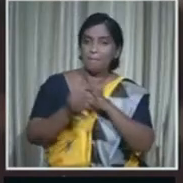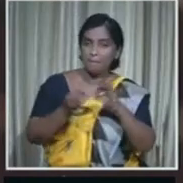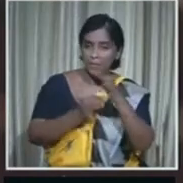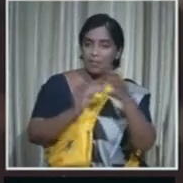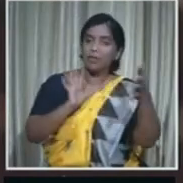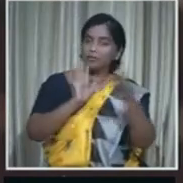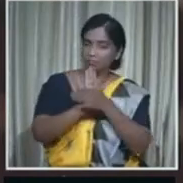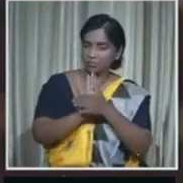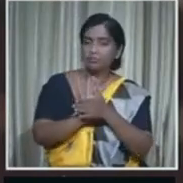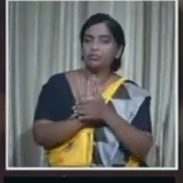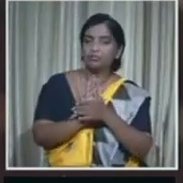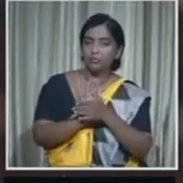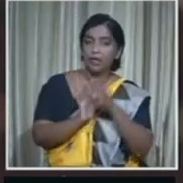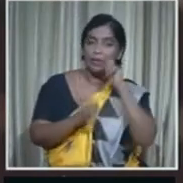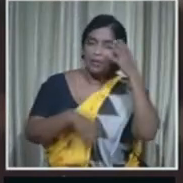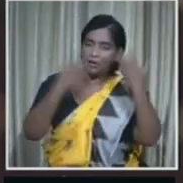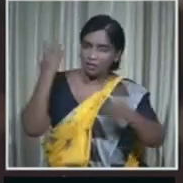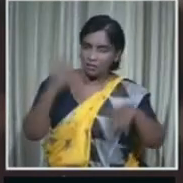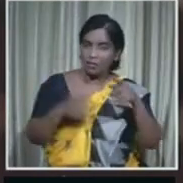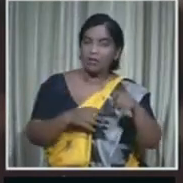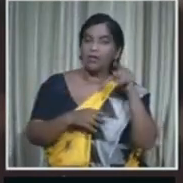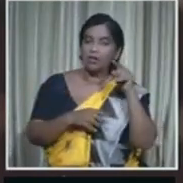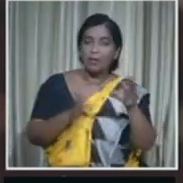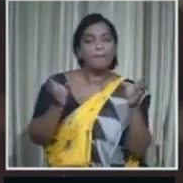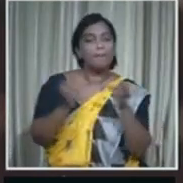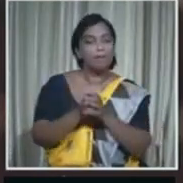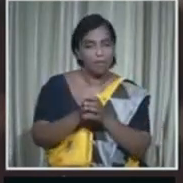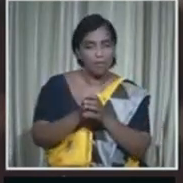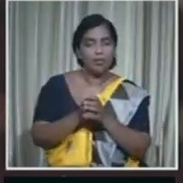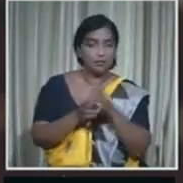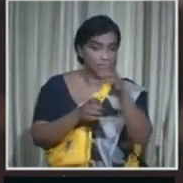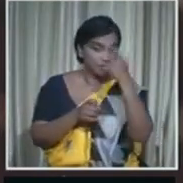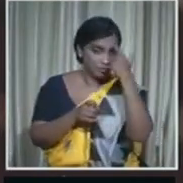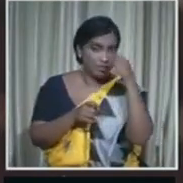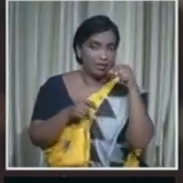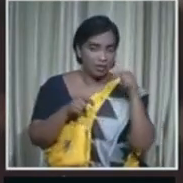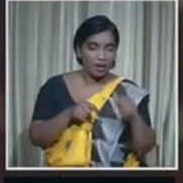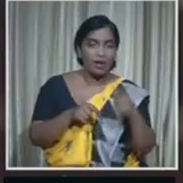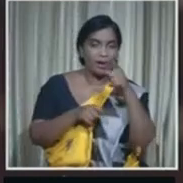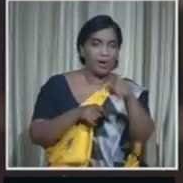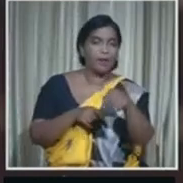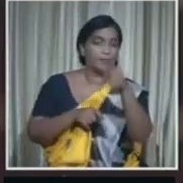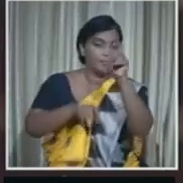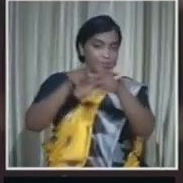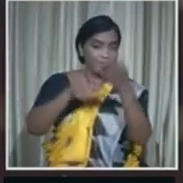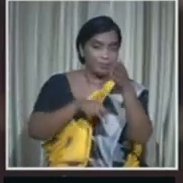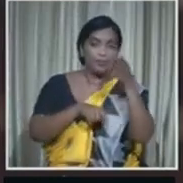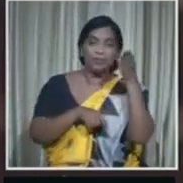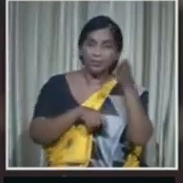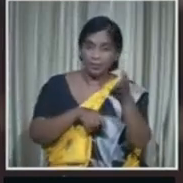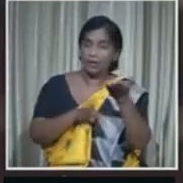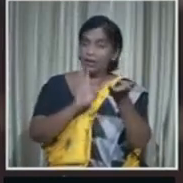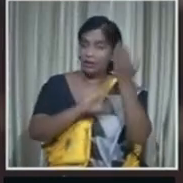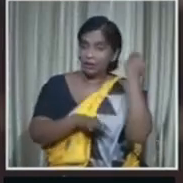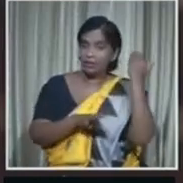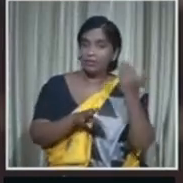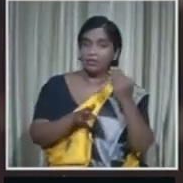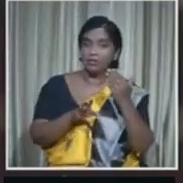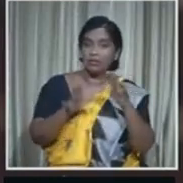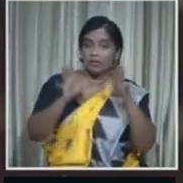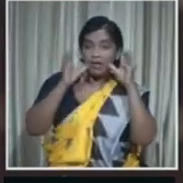ආවා. මිනිස්සු මැරුණා. ඔබතුමාගේ පක්ෂය ඔබතුමාට මතක ඇති. අද ඉන්නේ තමුන්නාසලා. තමුන්නාසලා තමයි එදා හිටපු ගෝණිවිල්ලෝ